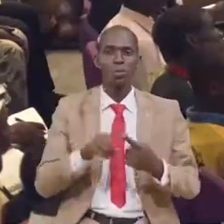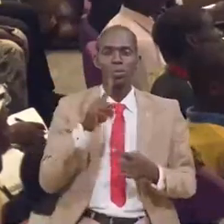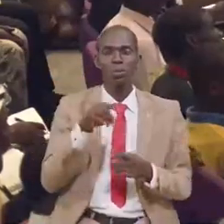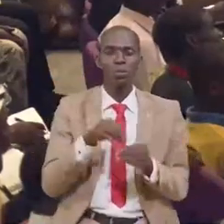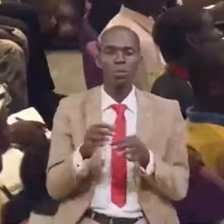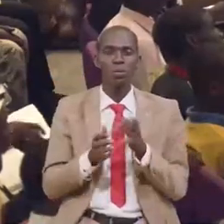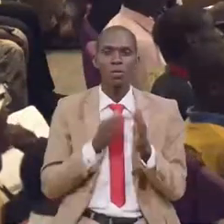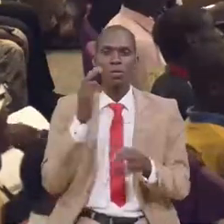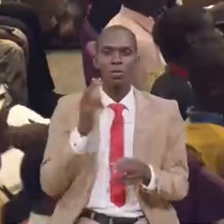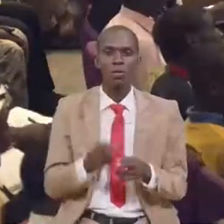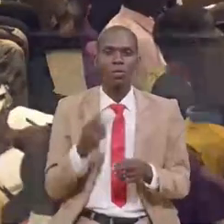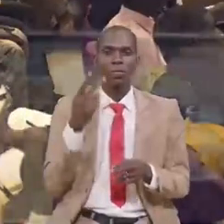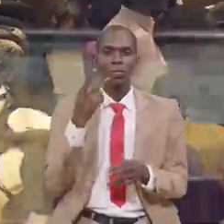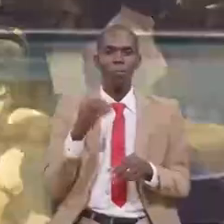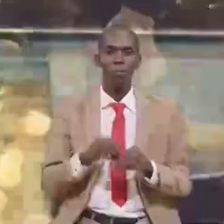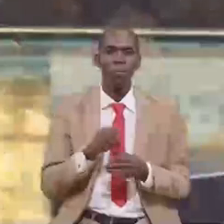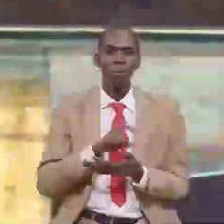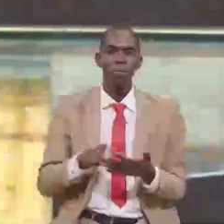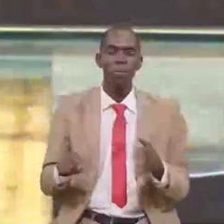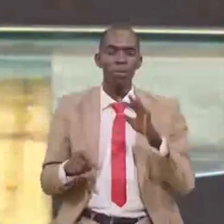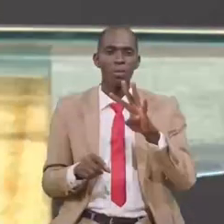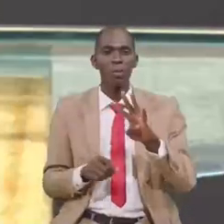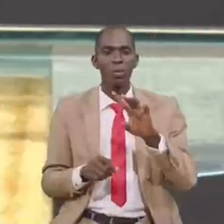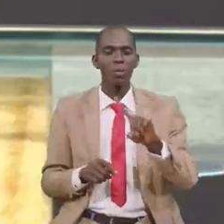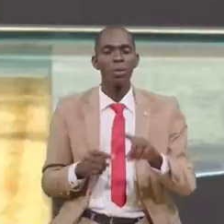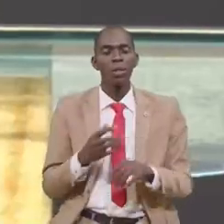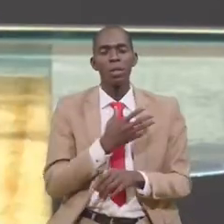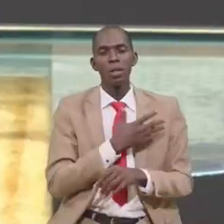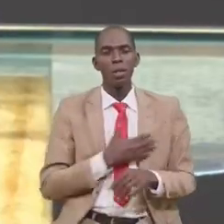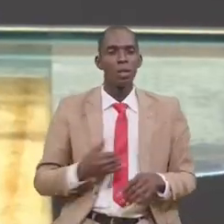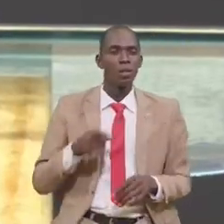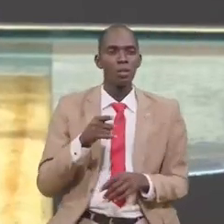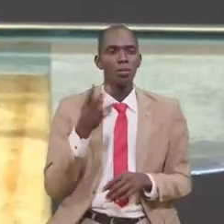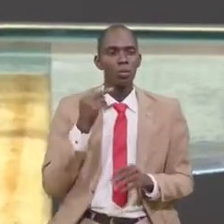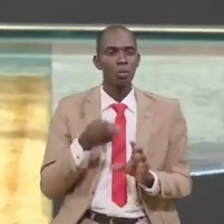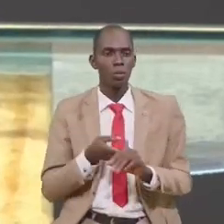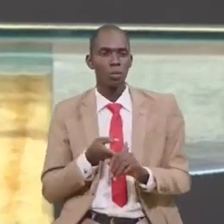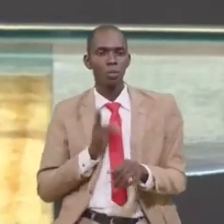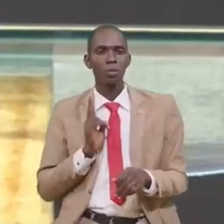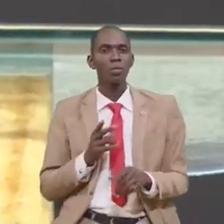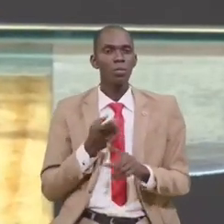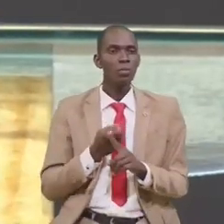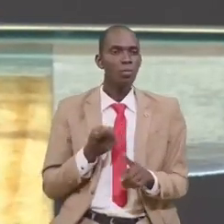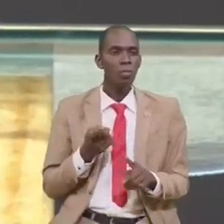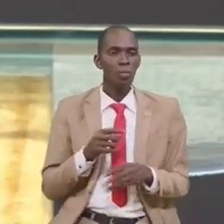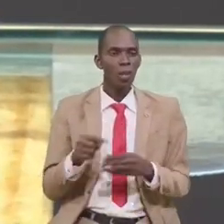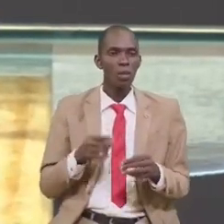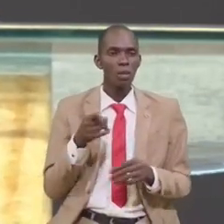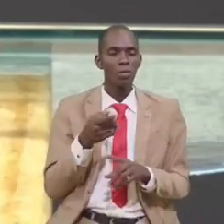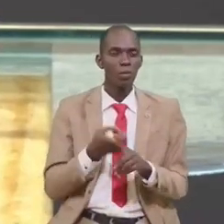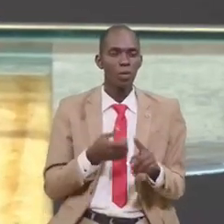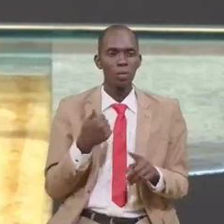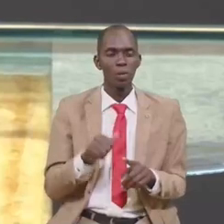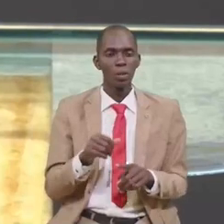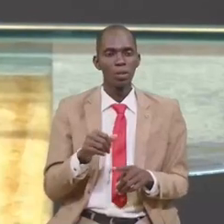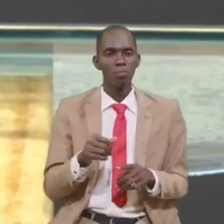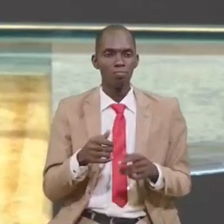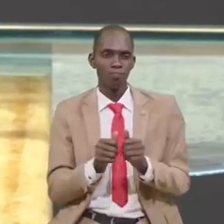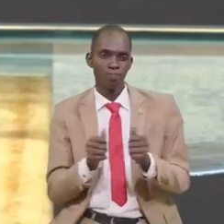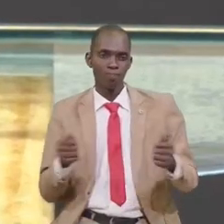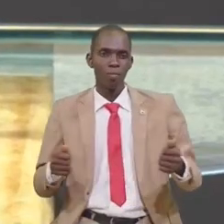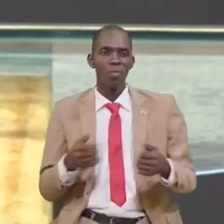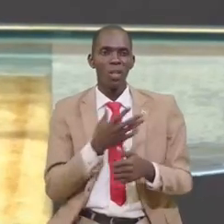assister au nom de Jésus-Christ. Verset 41. Puis il s'éloigna d'eux à la distance d'environ